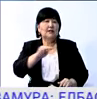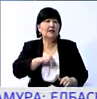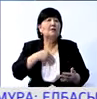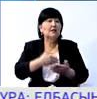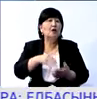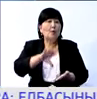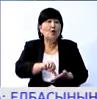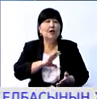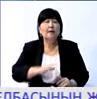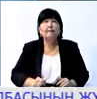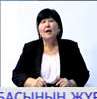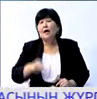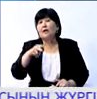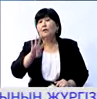болды.